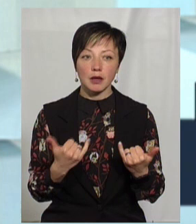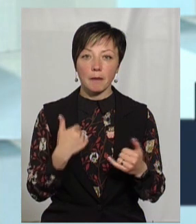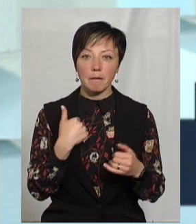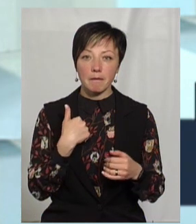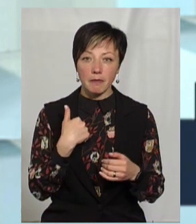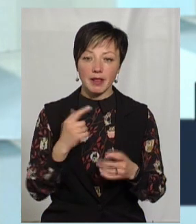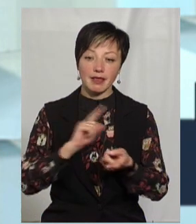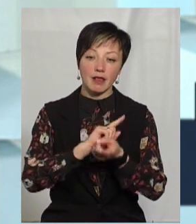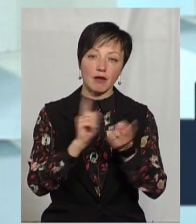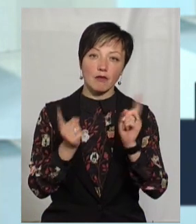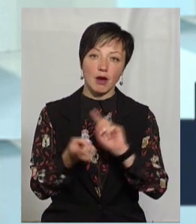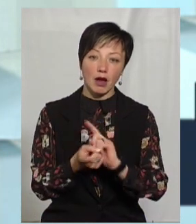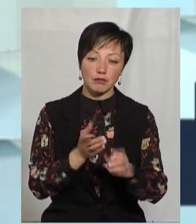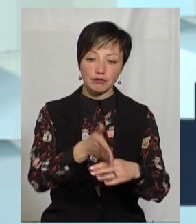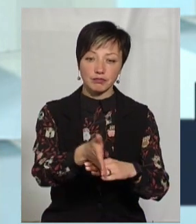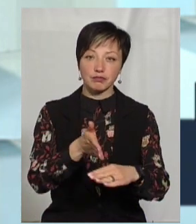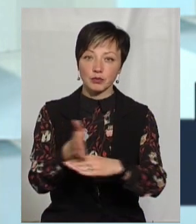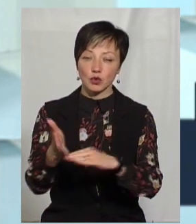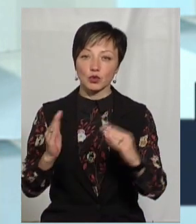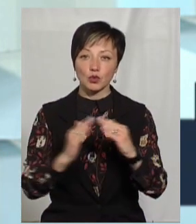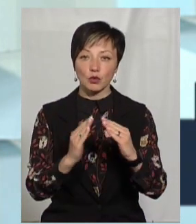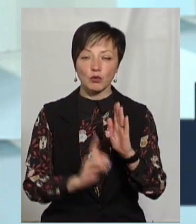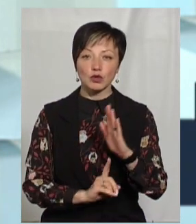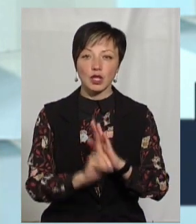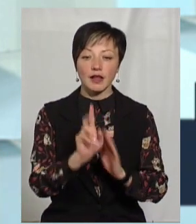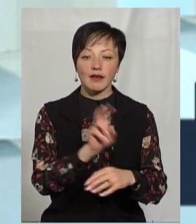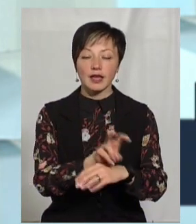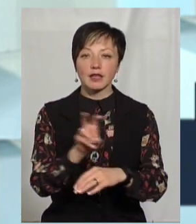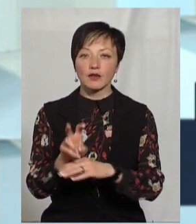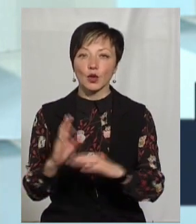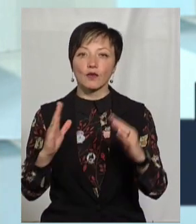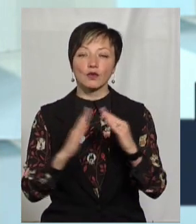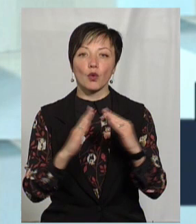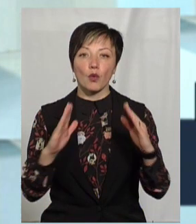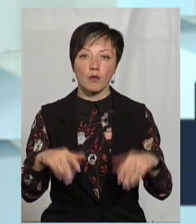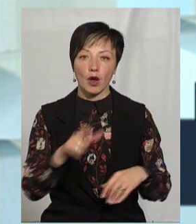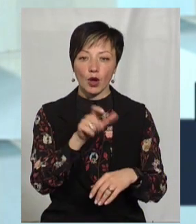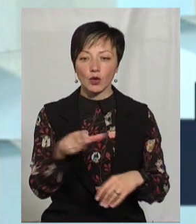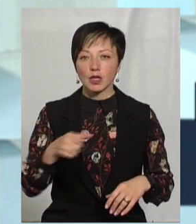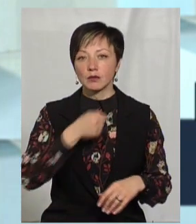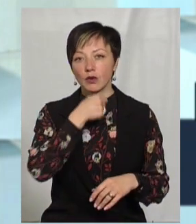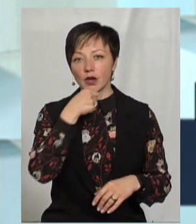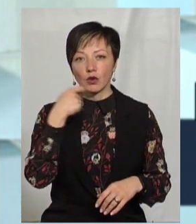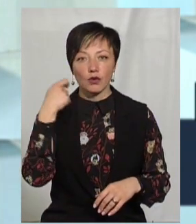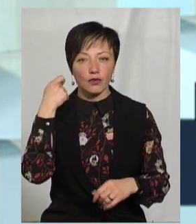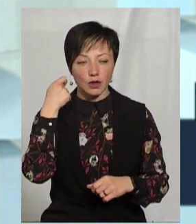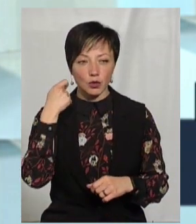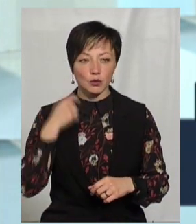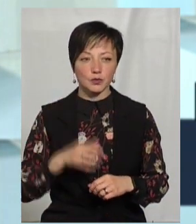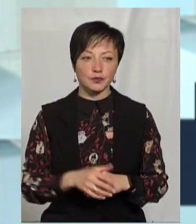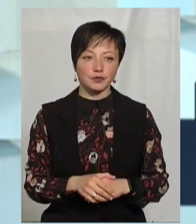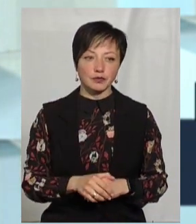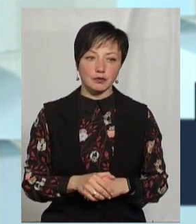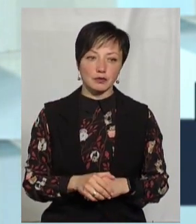до людей додому. Ми почали відвідувати людей на дому. Це люди похилого віку.